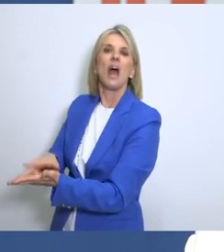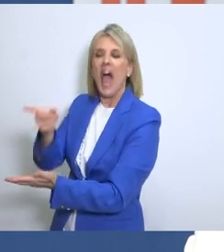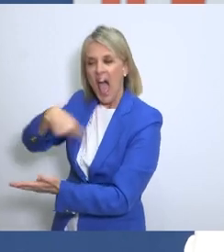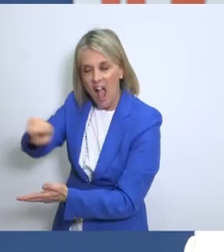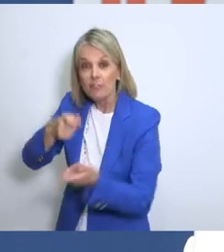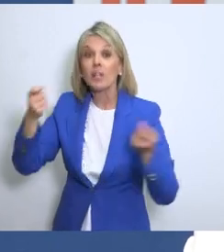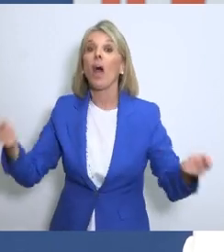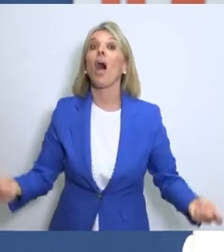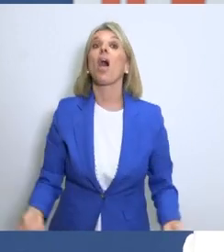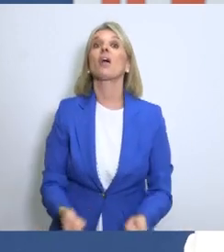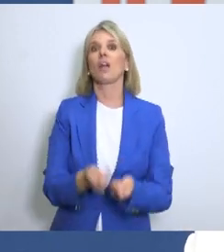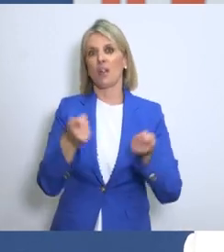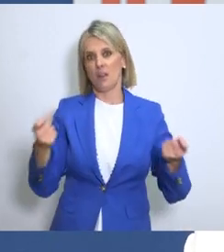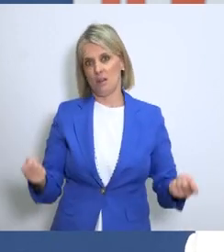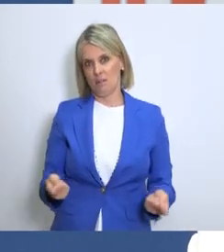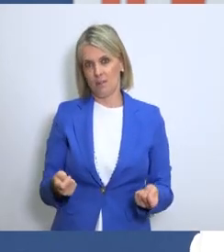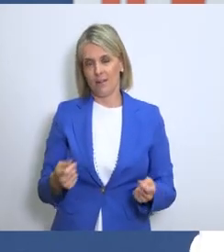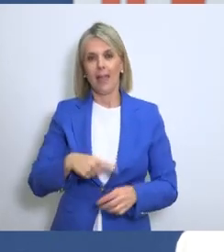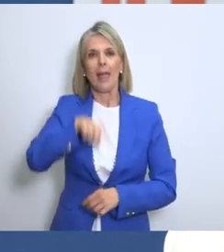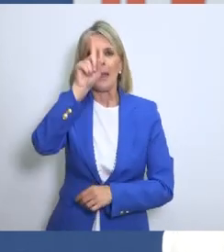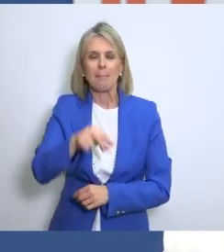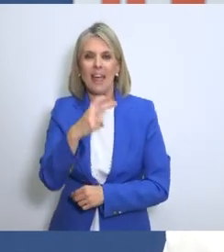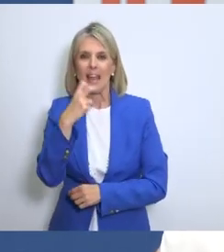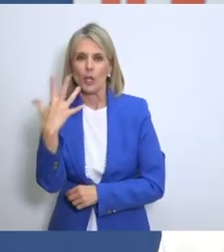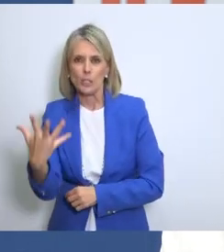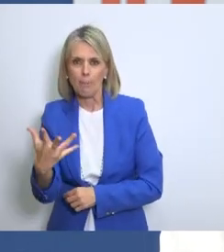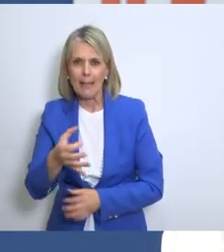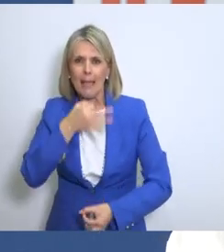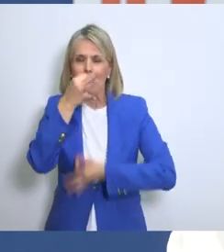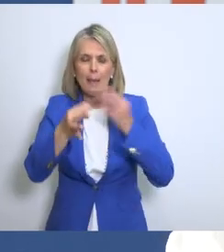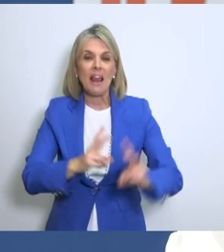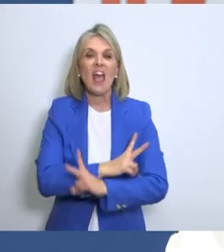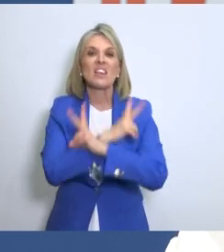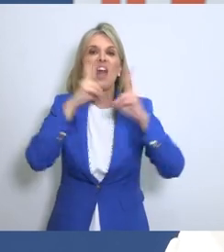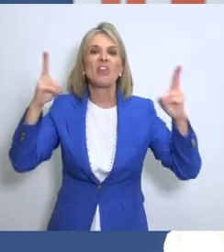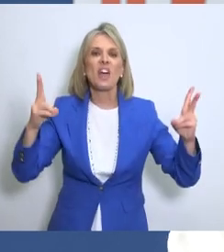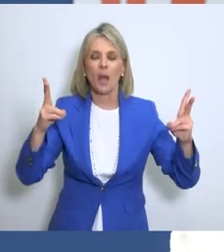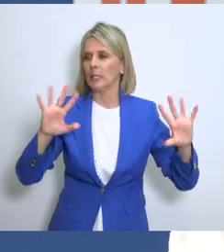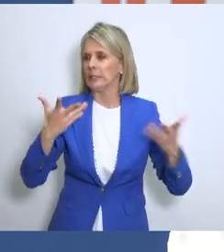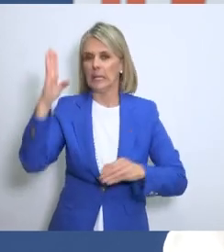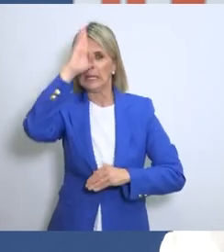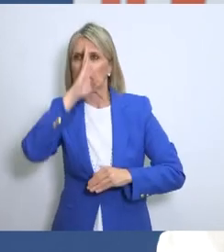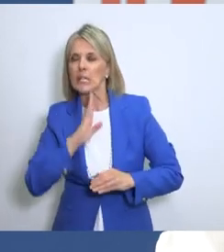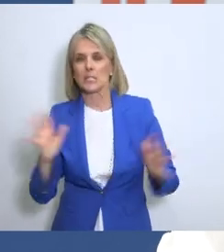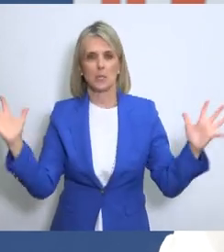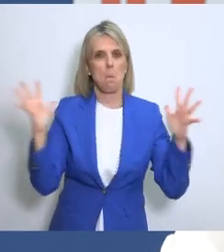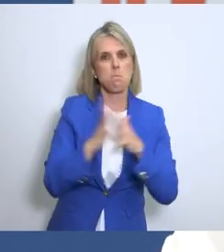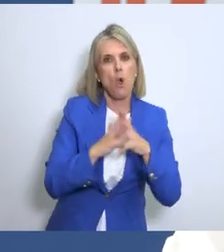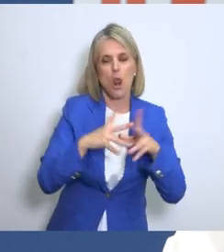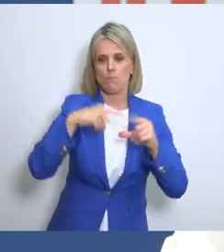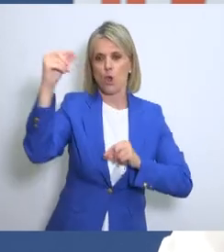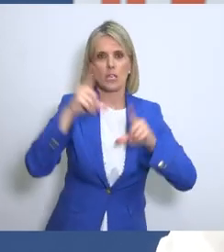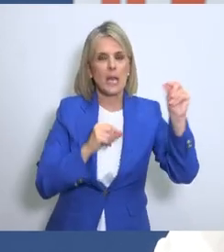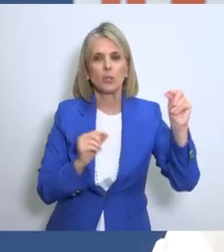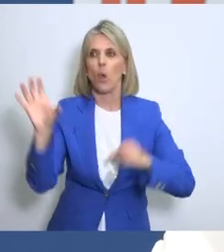δεν έχει να πει τίποτε το σαφές και καθαρό για όλα τα μεγάλα θέματα, την κρίση του ελληνικού καπιταλισμού, τον πόλεμο, το ΝΑΤΟ, την